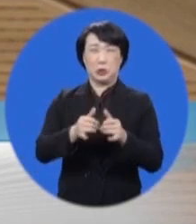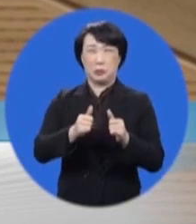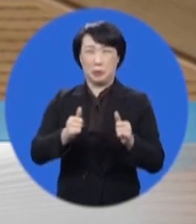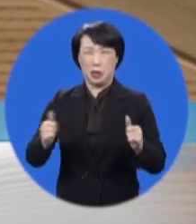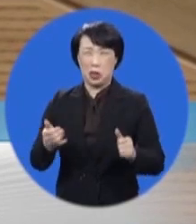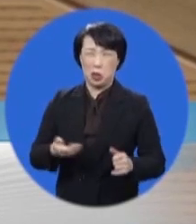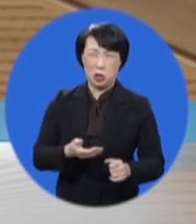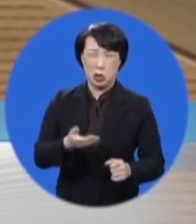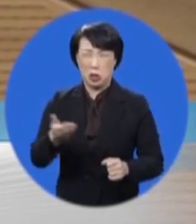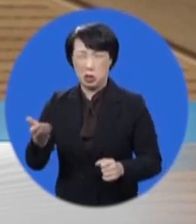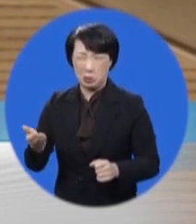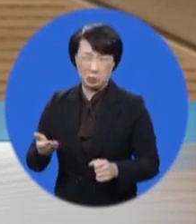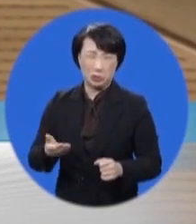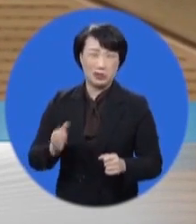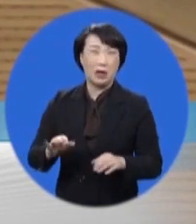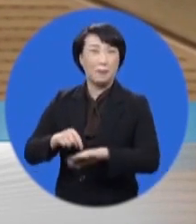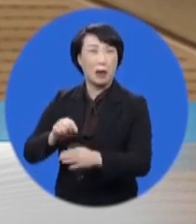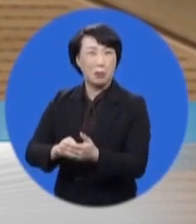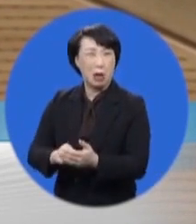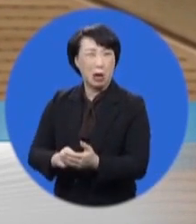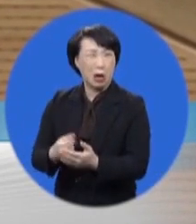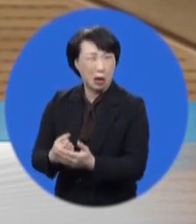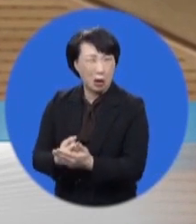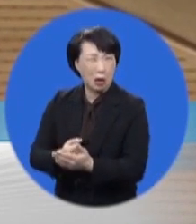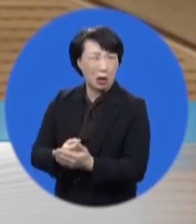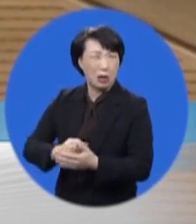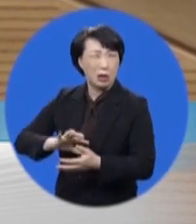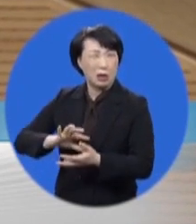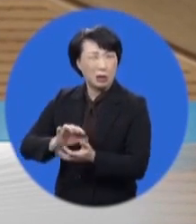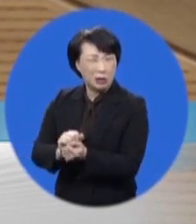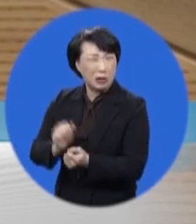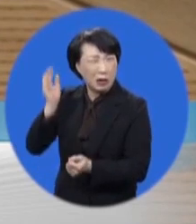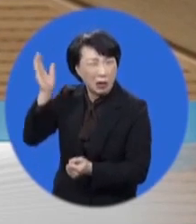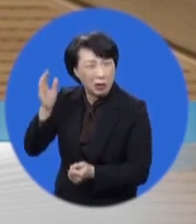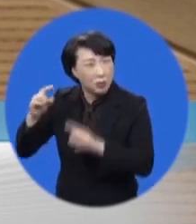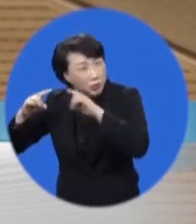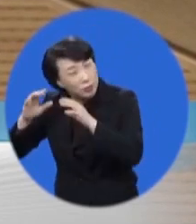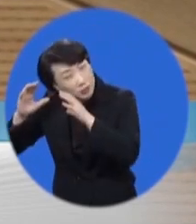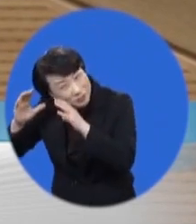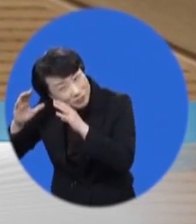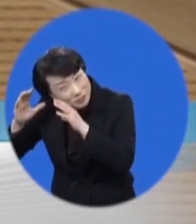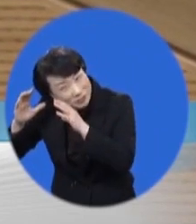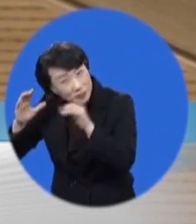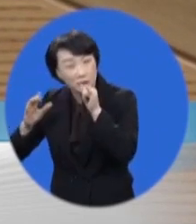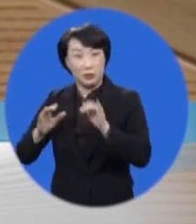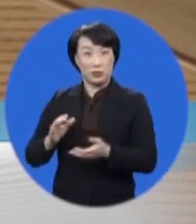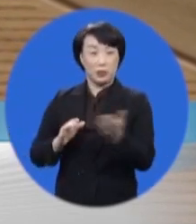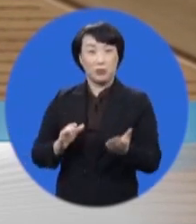막 아주 애절한 목소리가 나오잖아요. 근데 그 라디오가